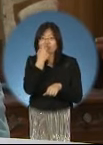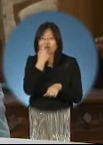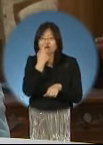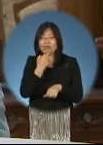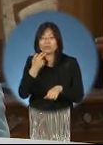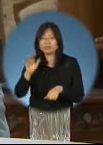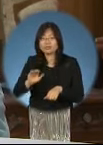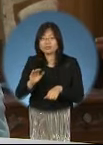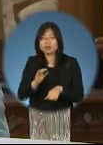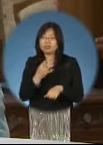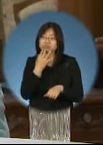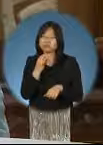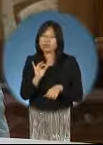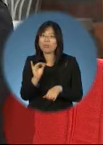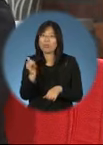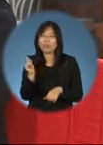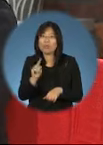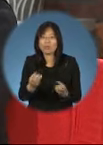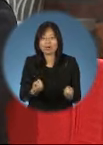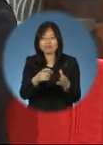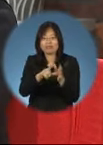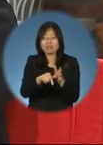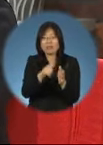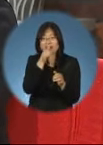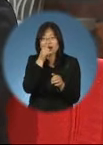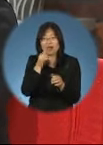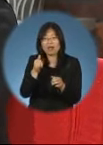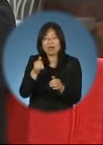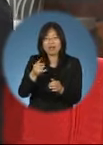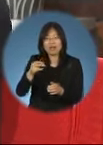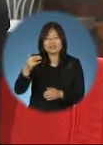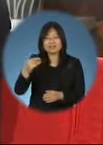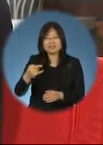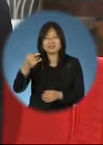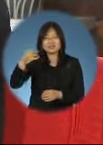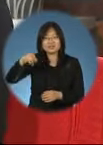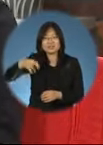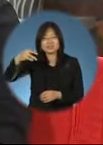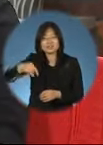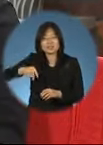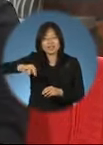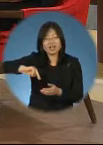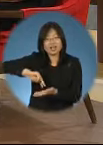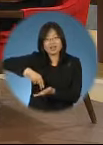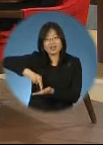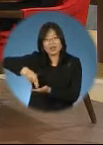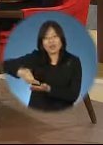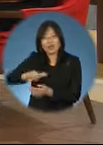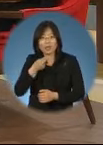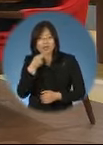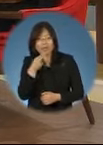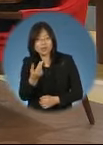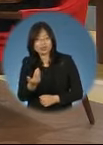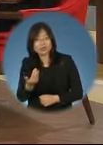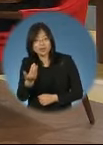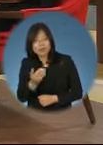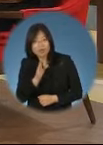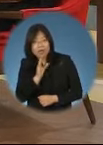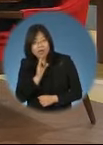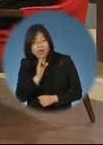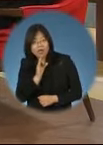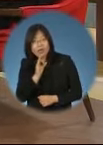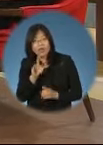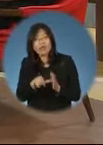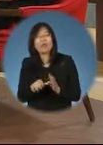뭐 학교 때 그런 때 가서 앞에 가서 하긴 그랬죠. 트위스트 막 이런 거 하시고 그런 거 트위스트가 없었어요 그때. 트위스트 전인가요? 그럼 그게